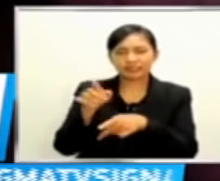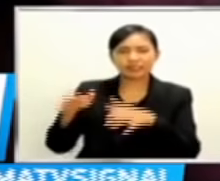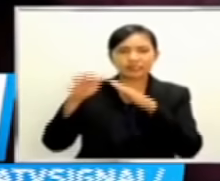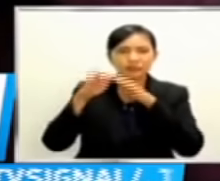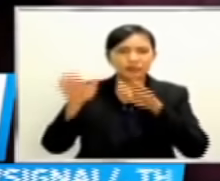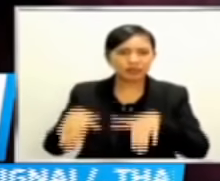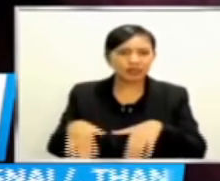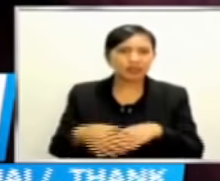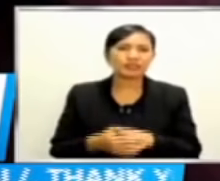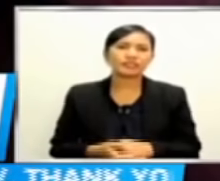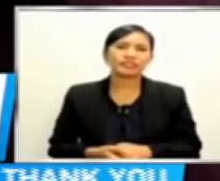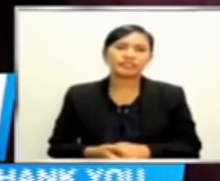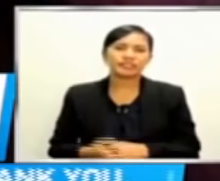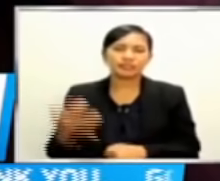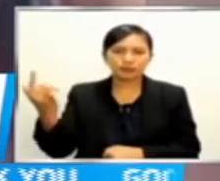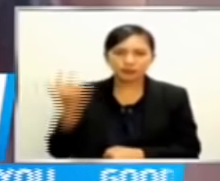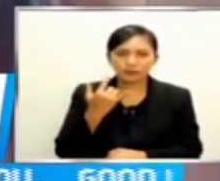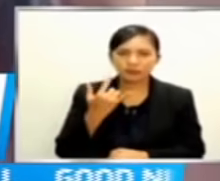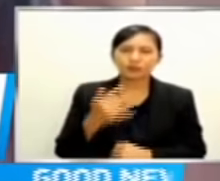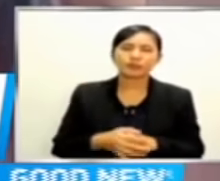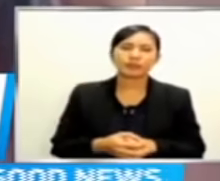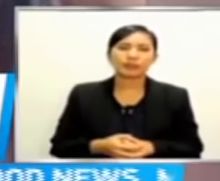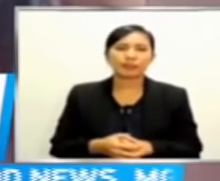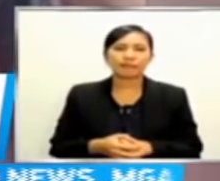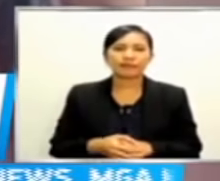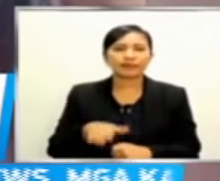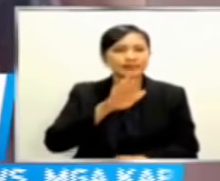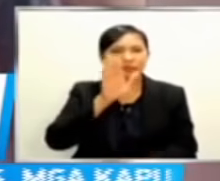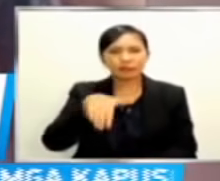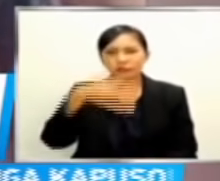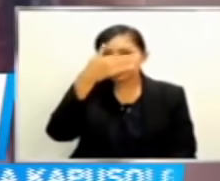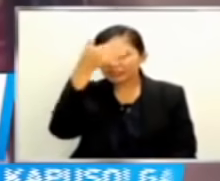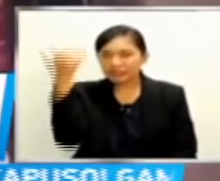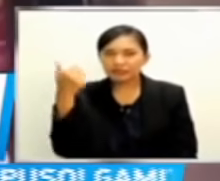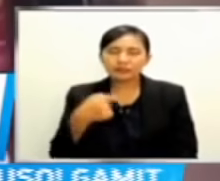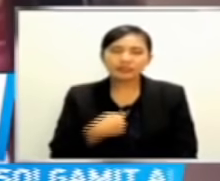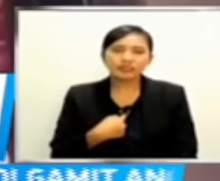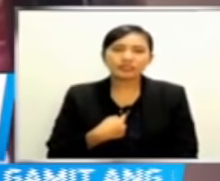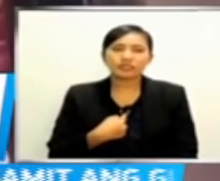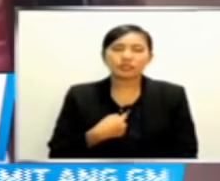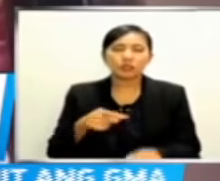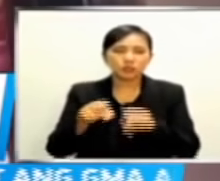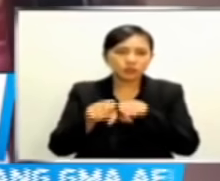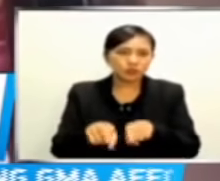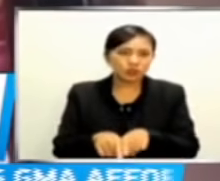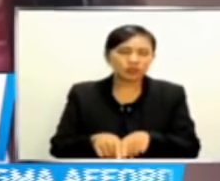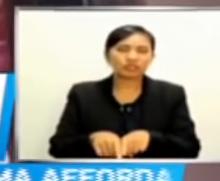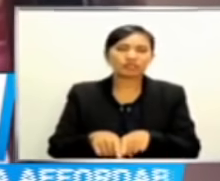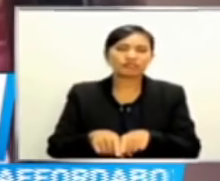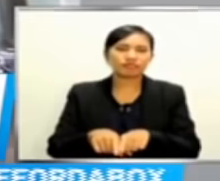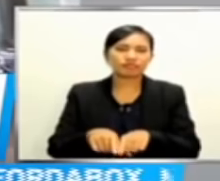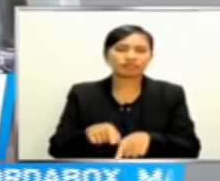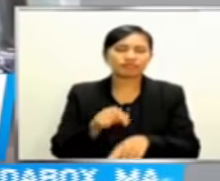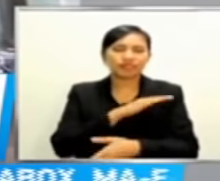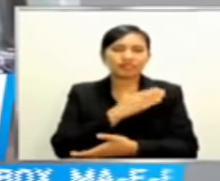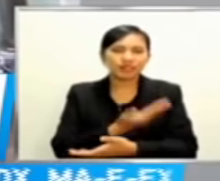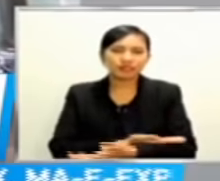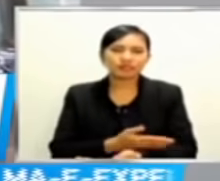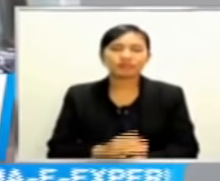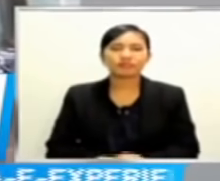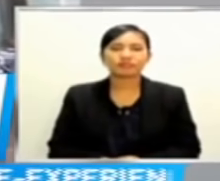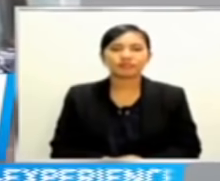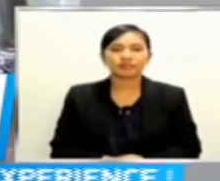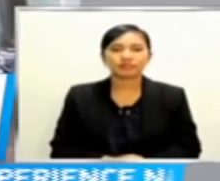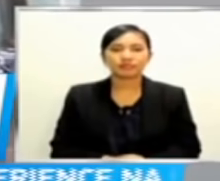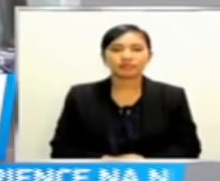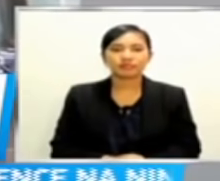Mahal daw niya ako, hindi daw niya ako kalimutan, sir. At saka yung anak namin, sir. Parang sign na talaga niya, sir. Bago pa man